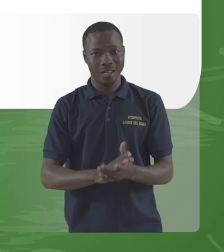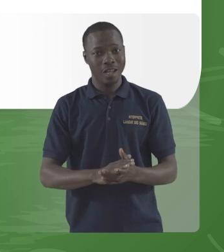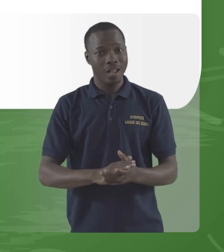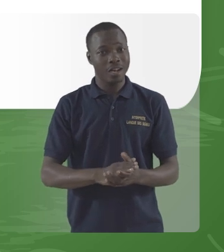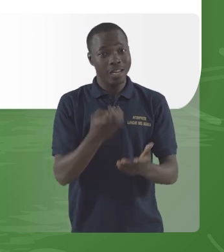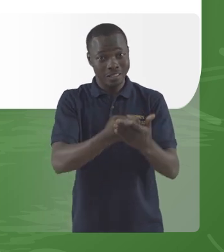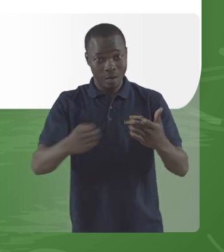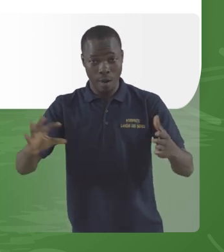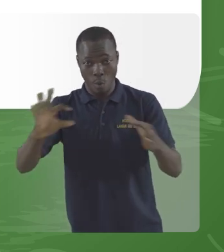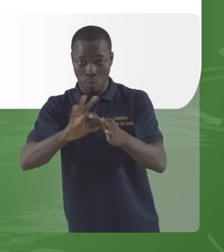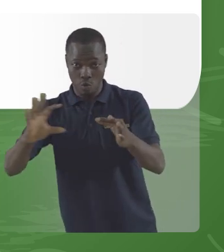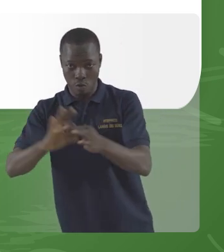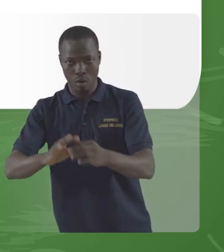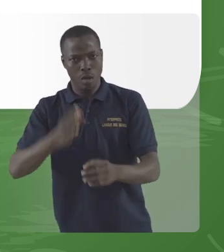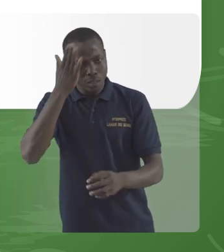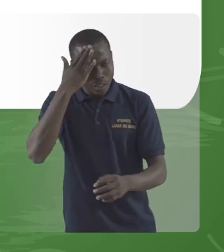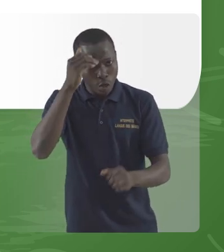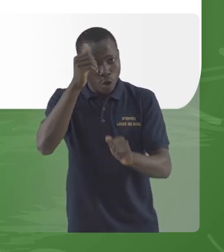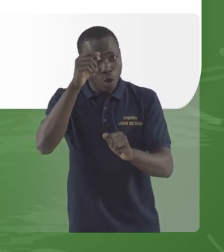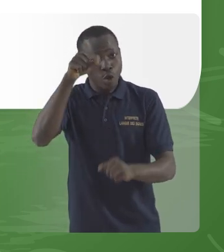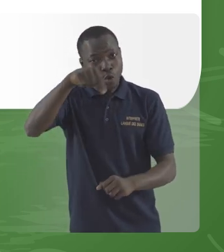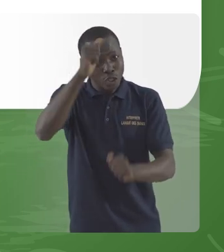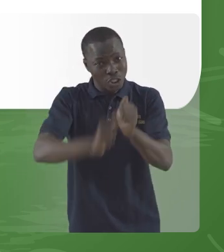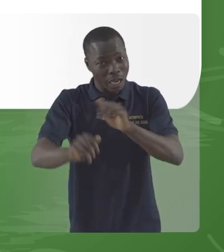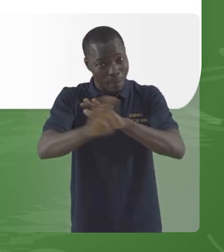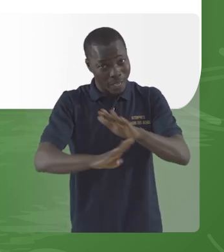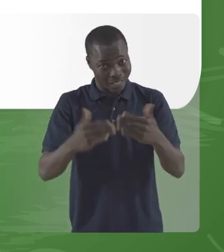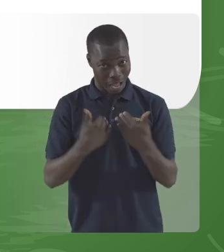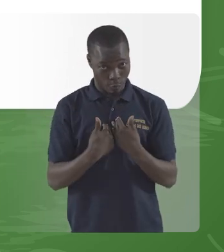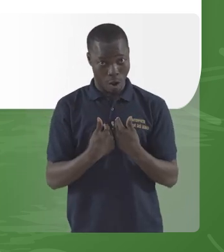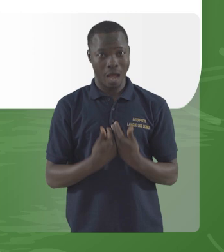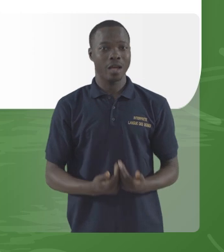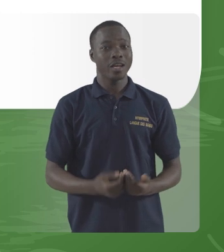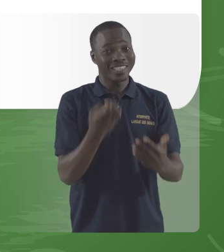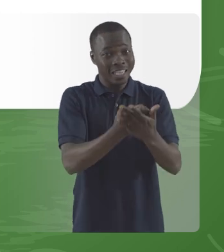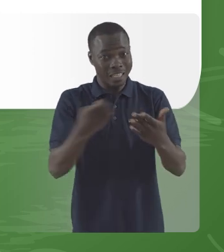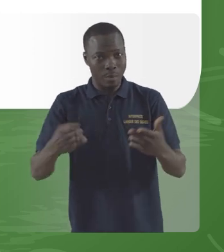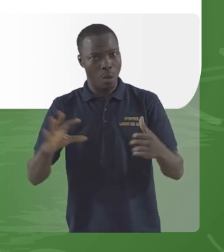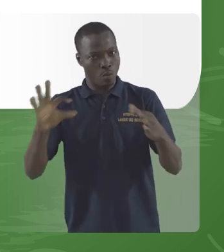sachant que chaque base azotée a son complémentaire.